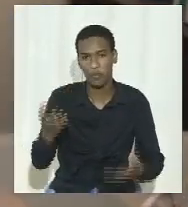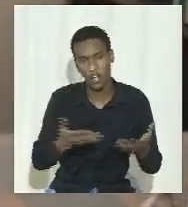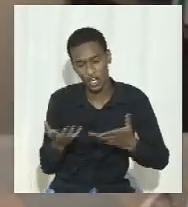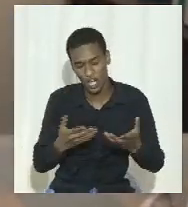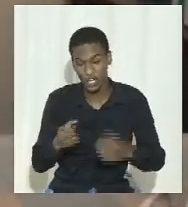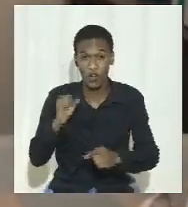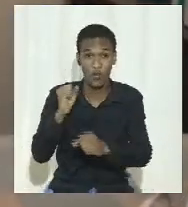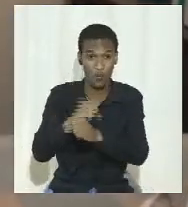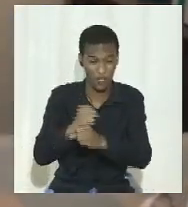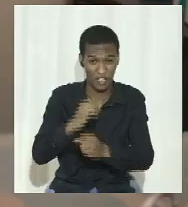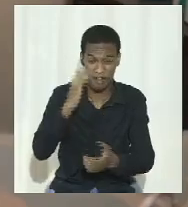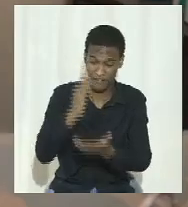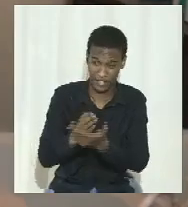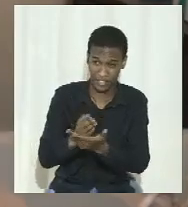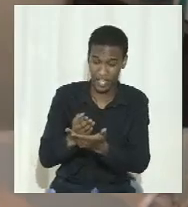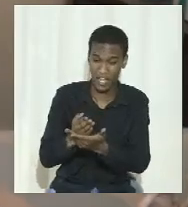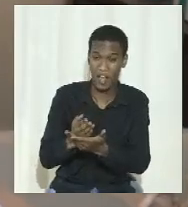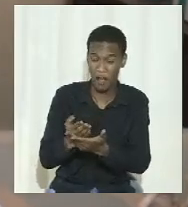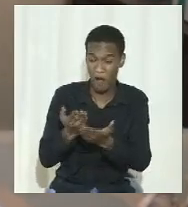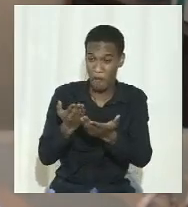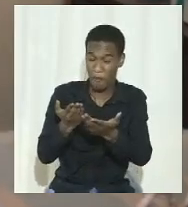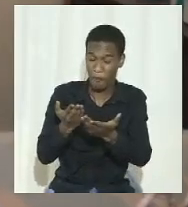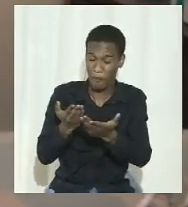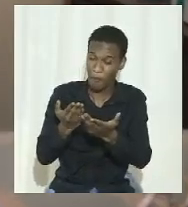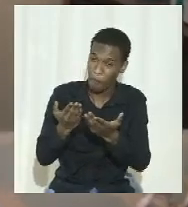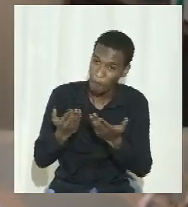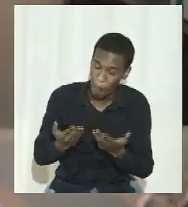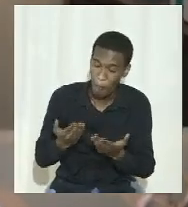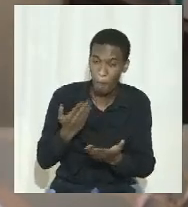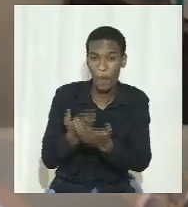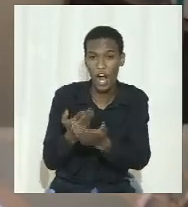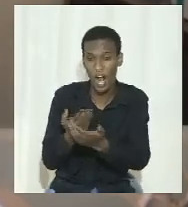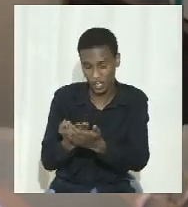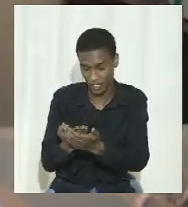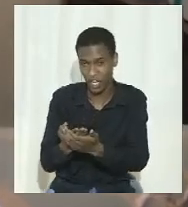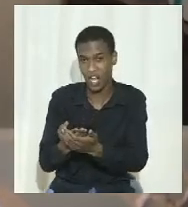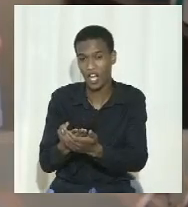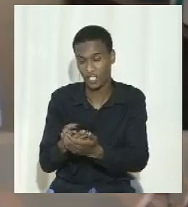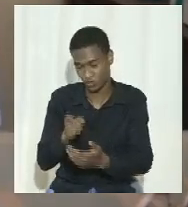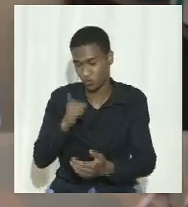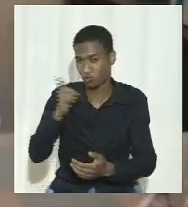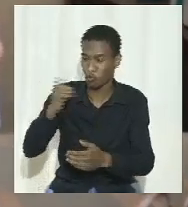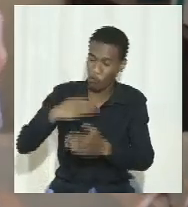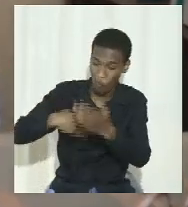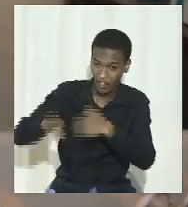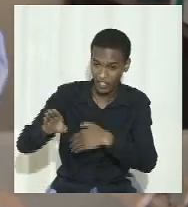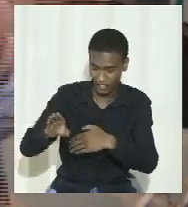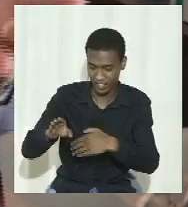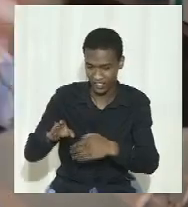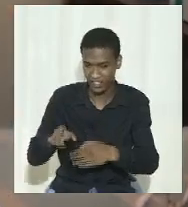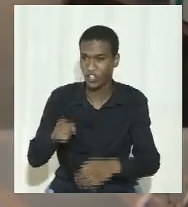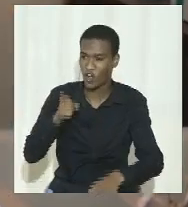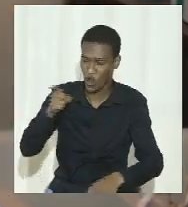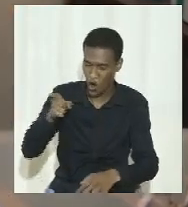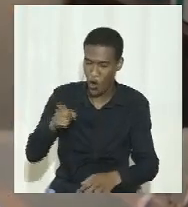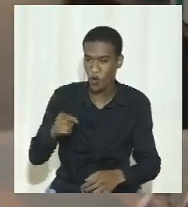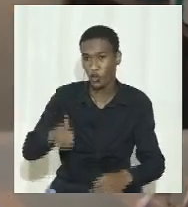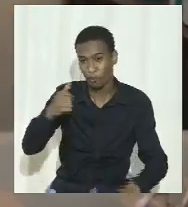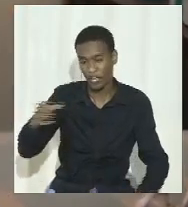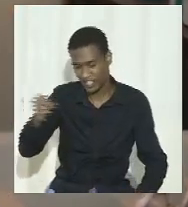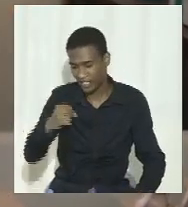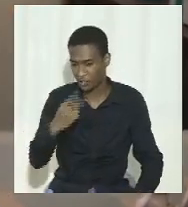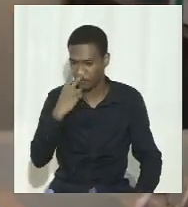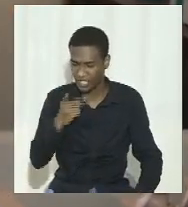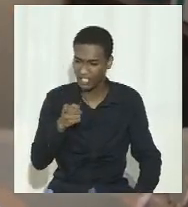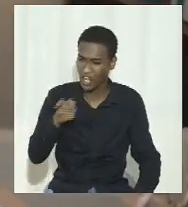azo izay fametrahana demande zay a dia dinihana le izy a tokony andevy ty olona ty